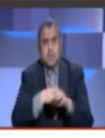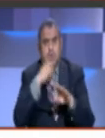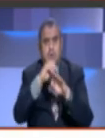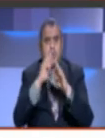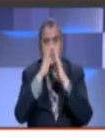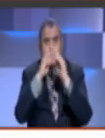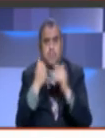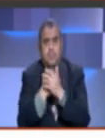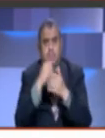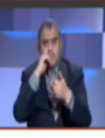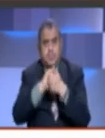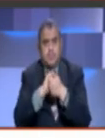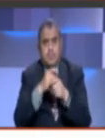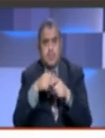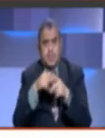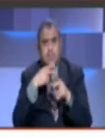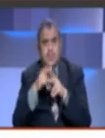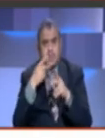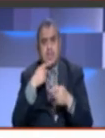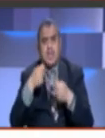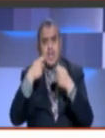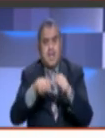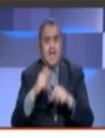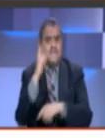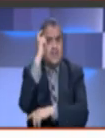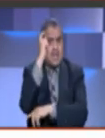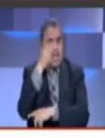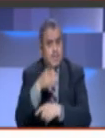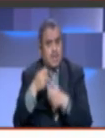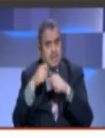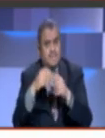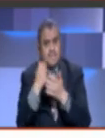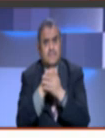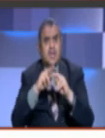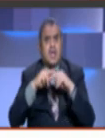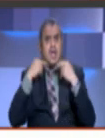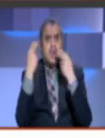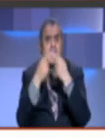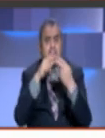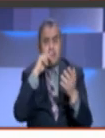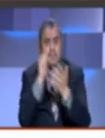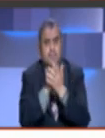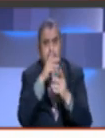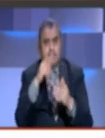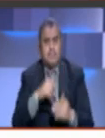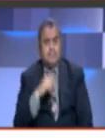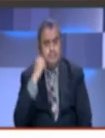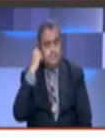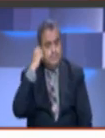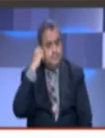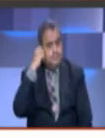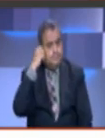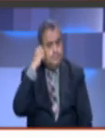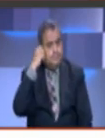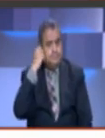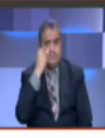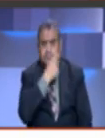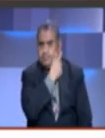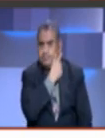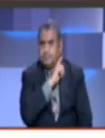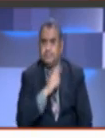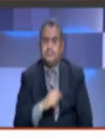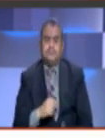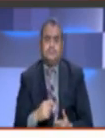فيش استكمال غلق المساجد، وده على مستوى العالم تقريبا دول قليله جدا، لكن كل